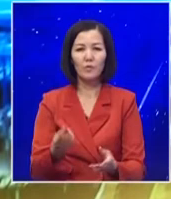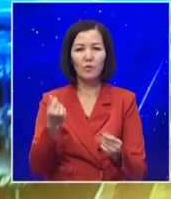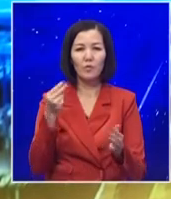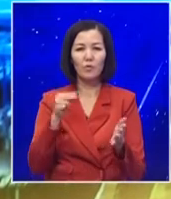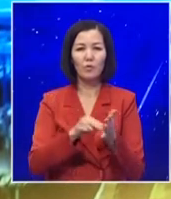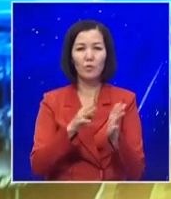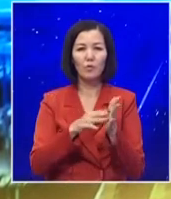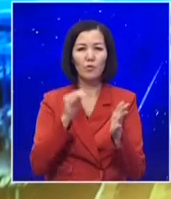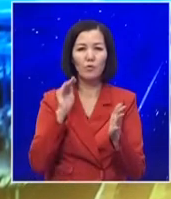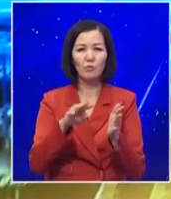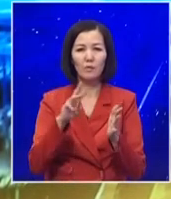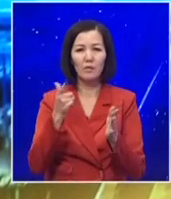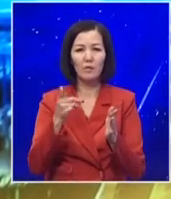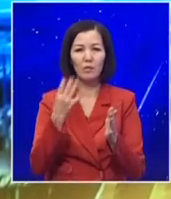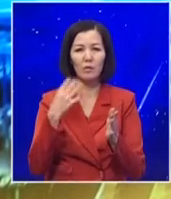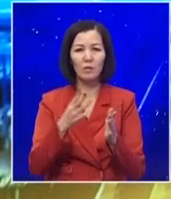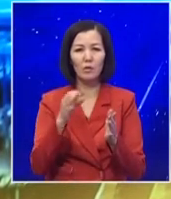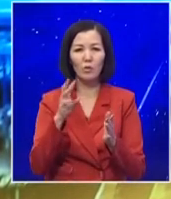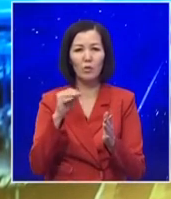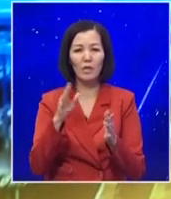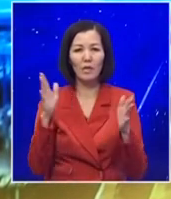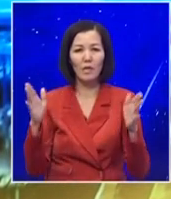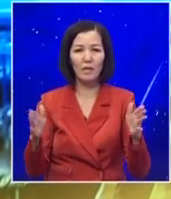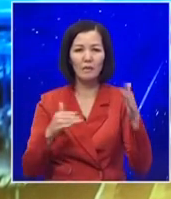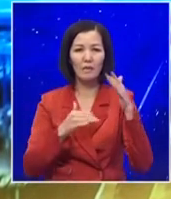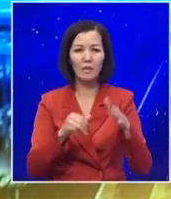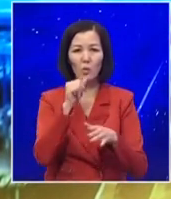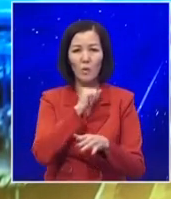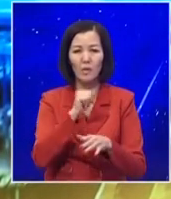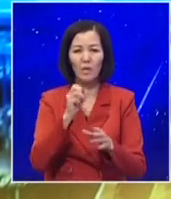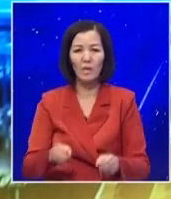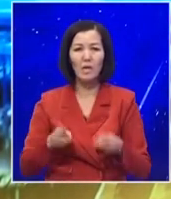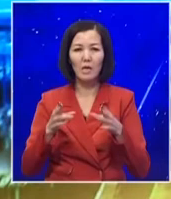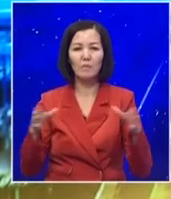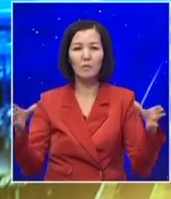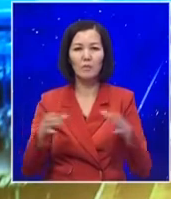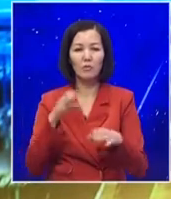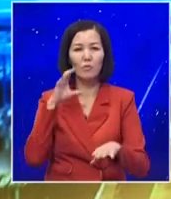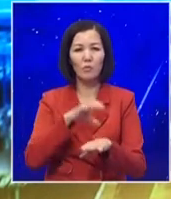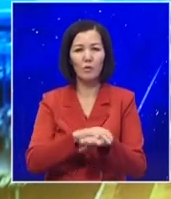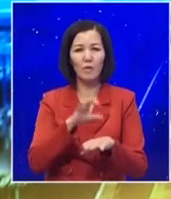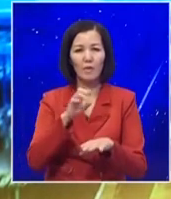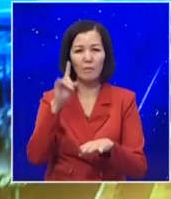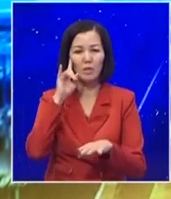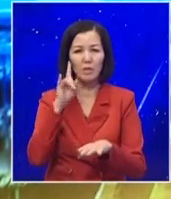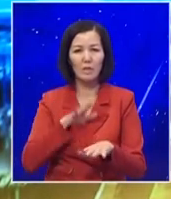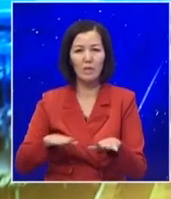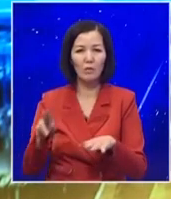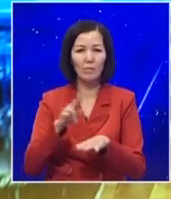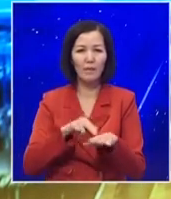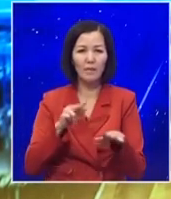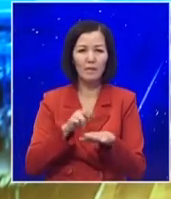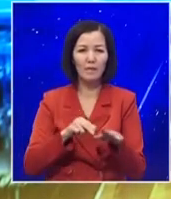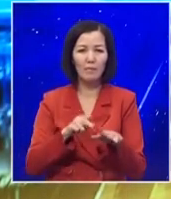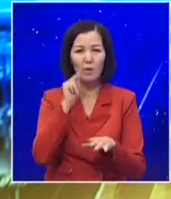Құны 900 мың теңге болатын 40 тонналық контейнерді қолды еткен қылмыстық топ құрықталды. Еңбекшазы ауданының полиция